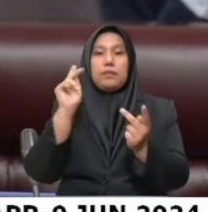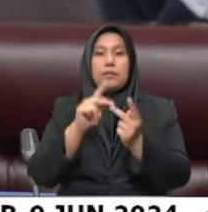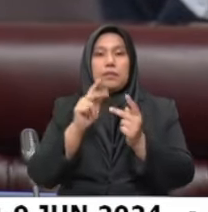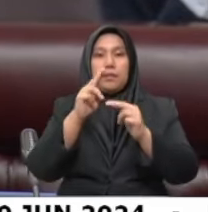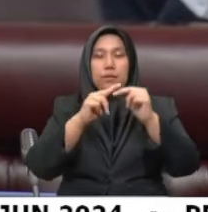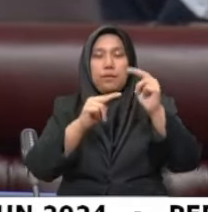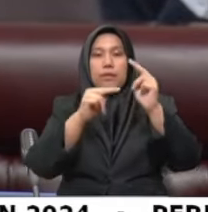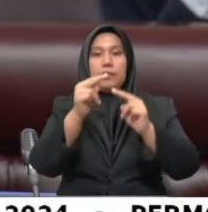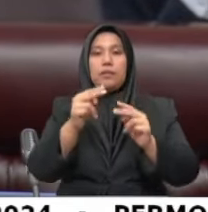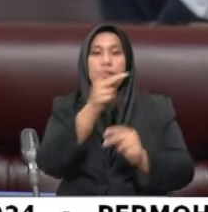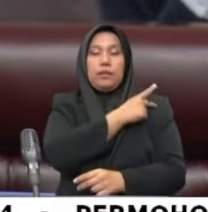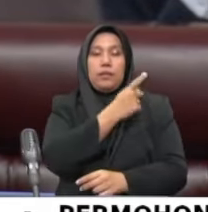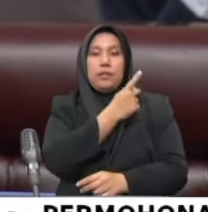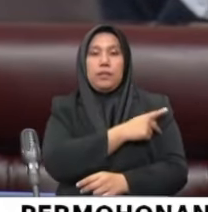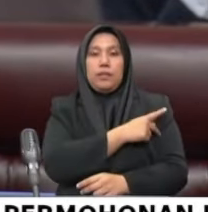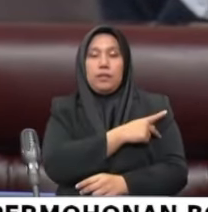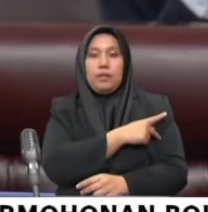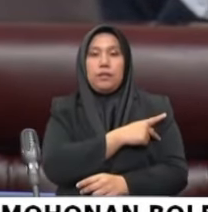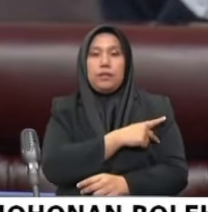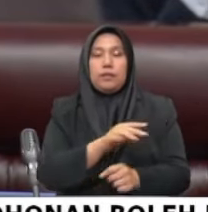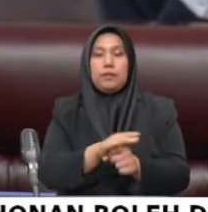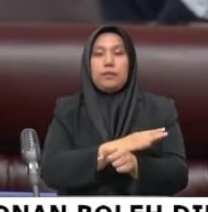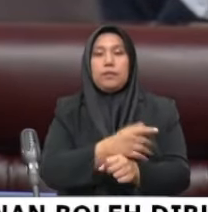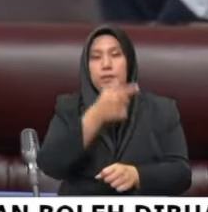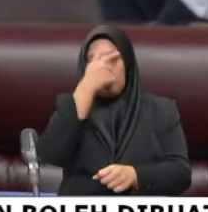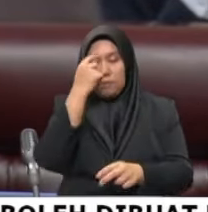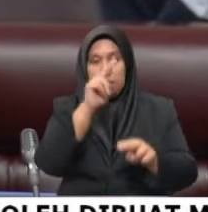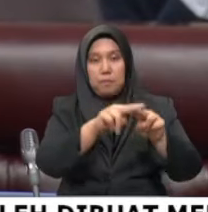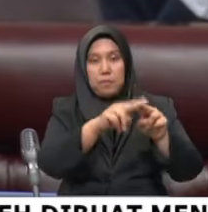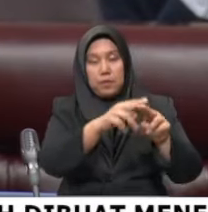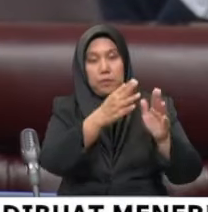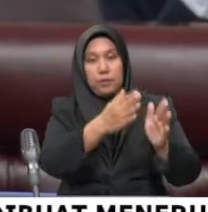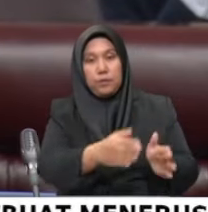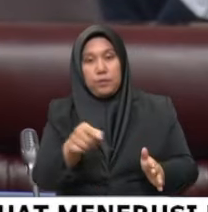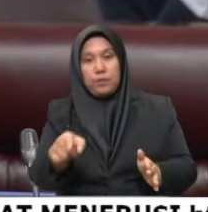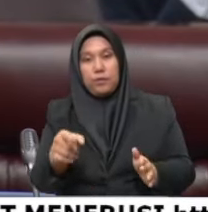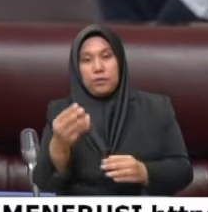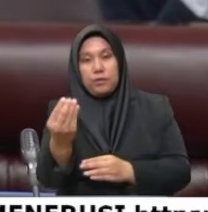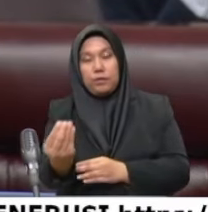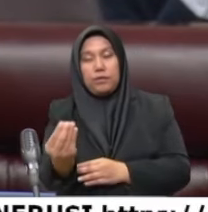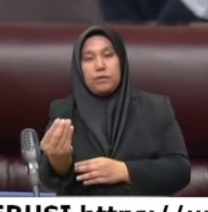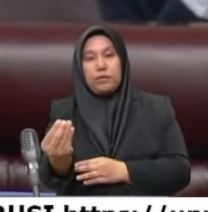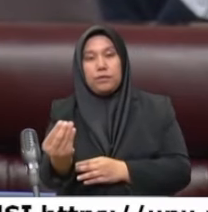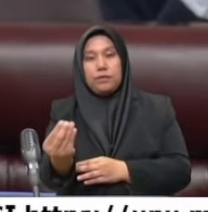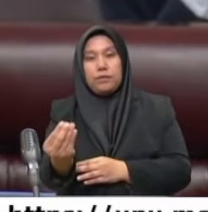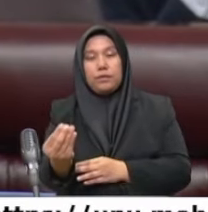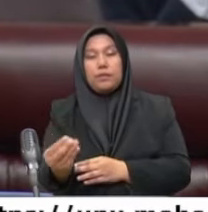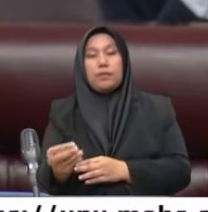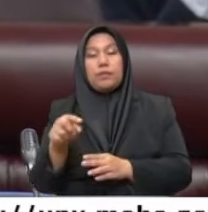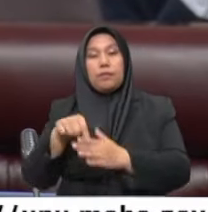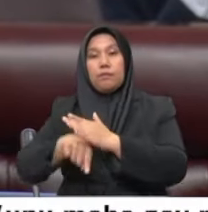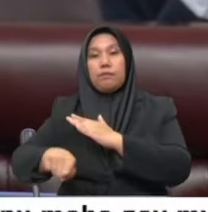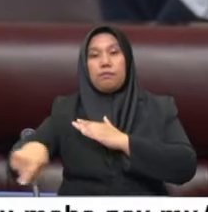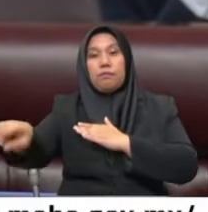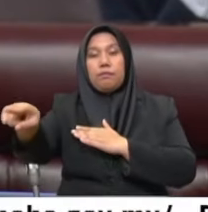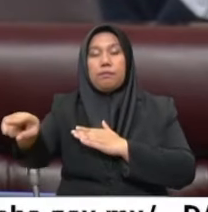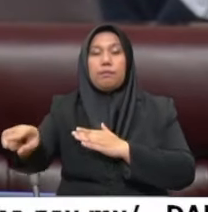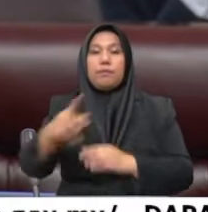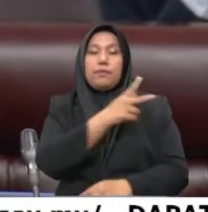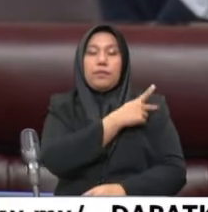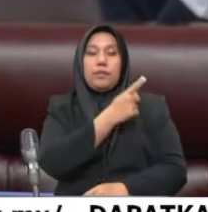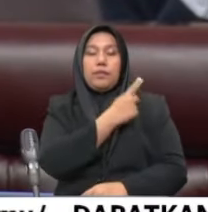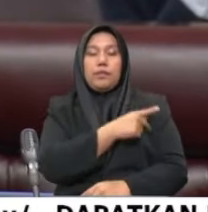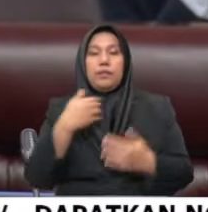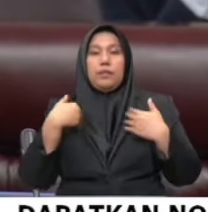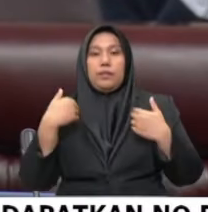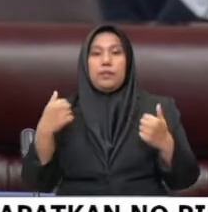yang komprehensif memandangkan populasi penduduk yang sangat kecil, berserakan dan terpencil. Pembinaan klinik kesihatan